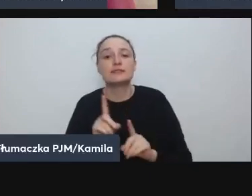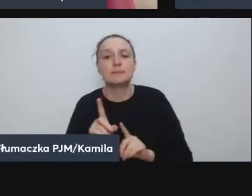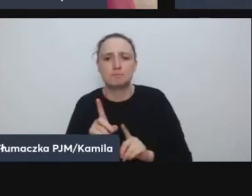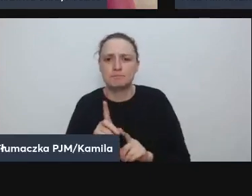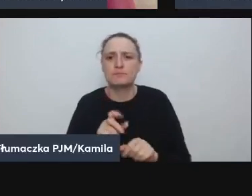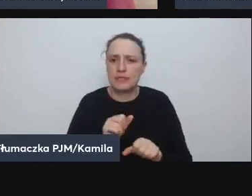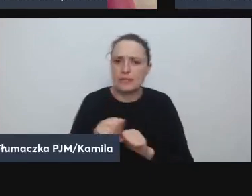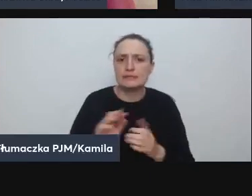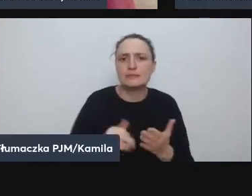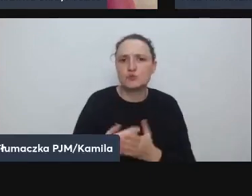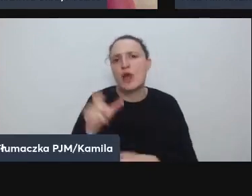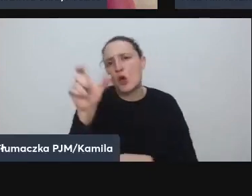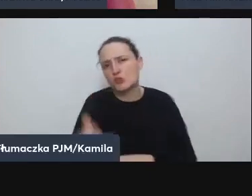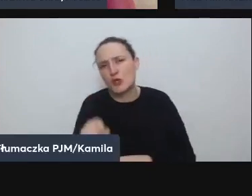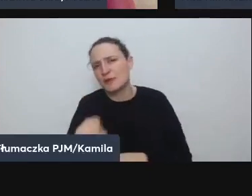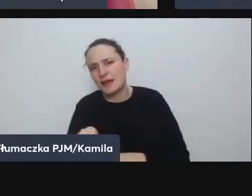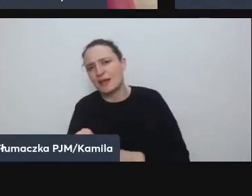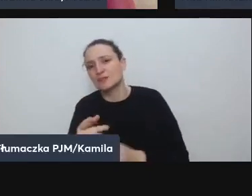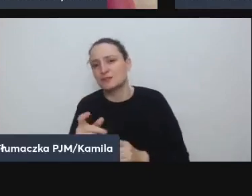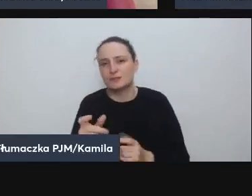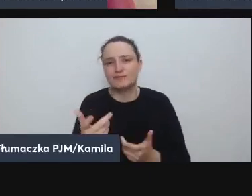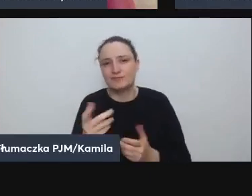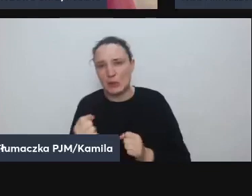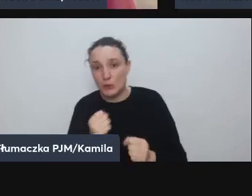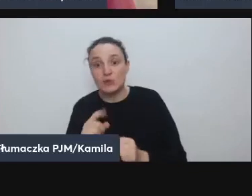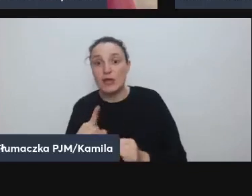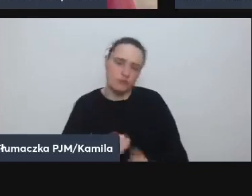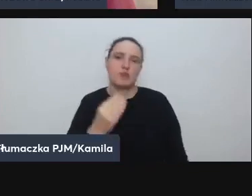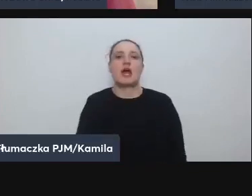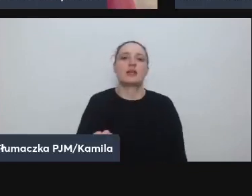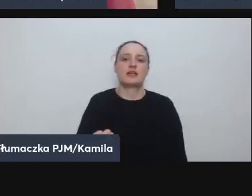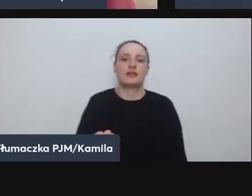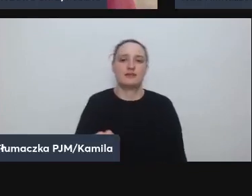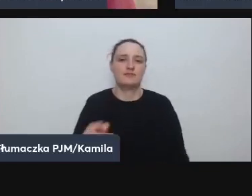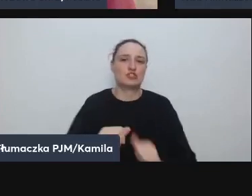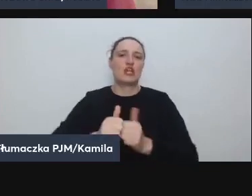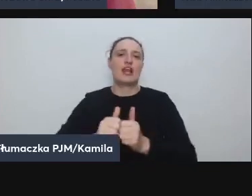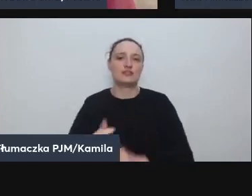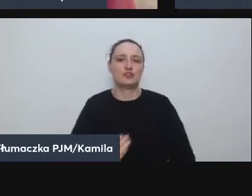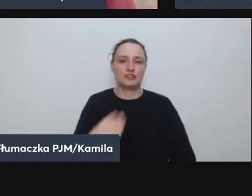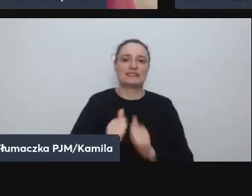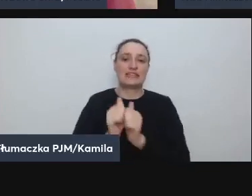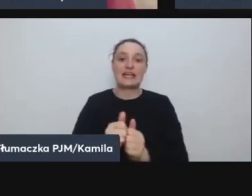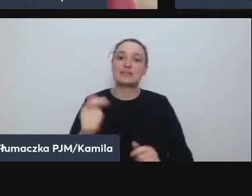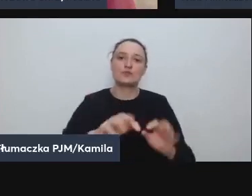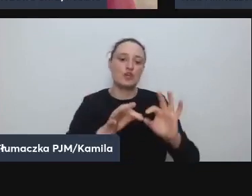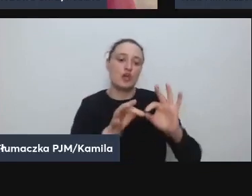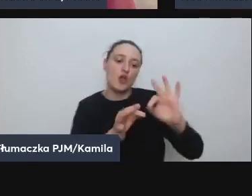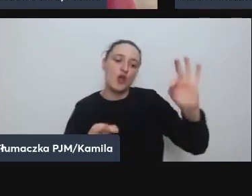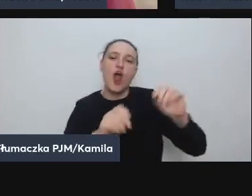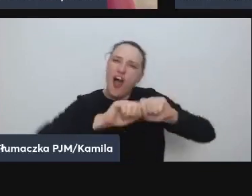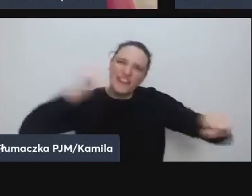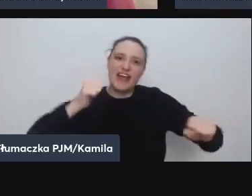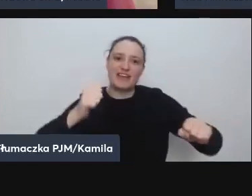tak powiem, jednostki trudniejsze w prowadzeniu lekcji, to daje taki challenge, żeby oderwać sznureczek od u